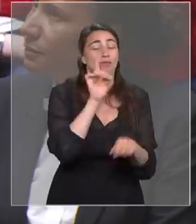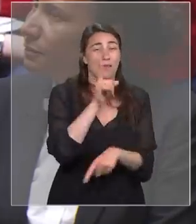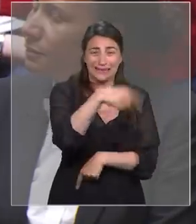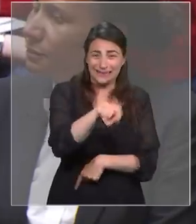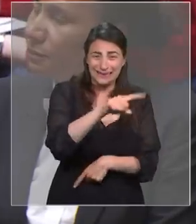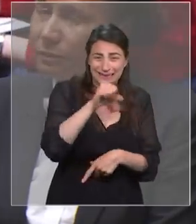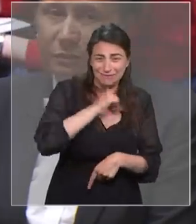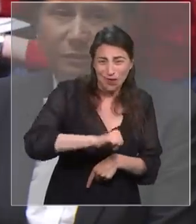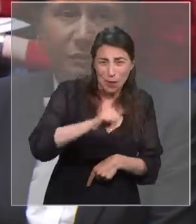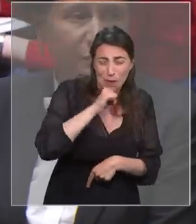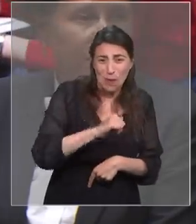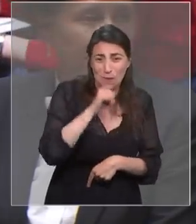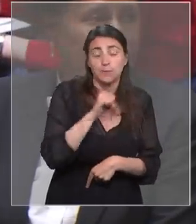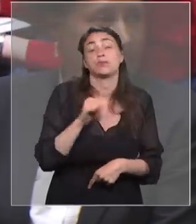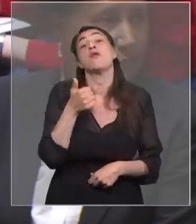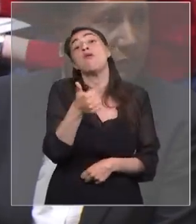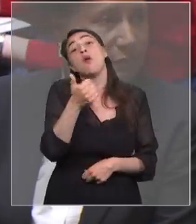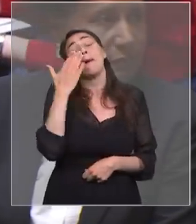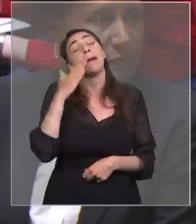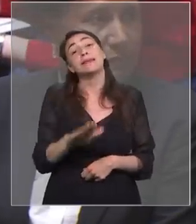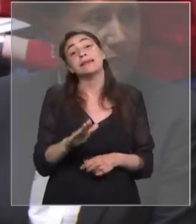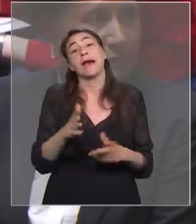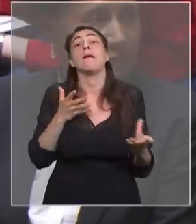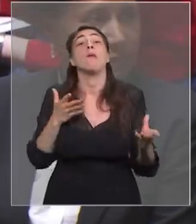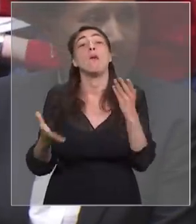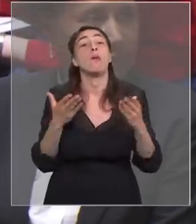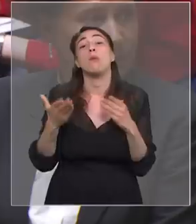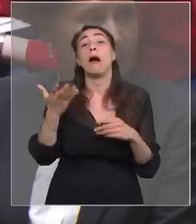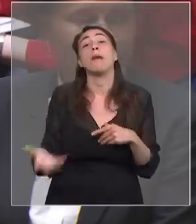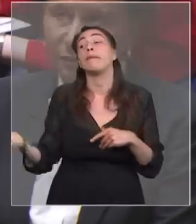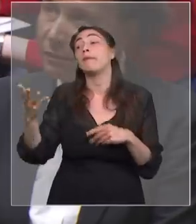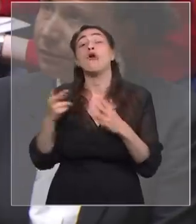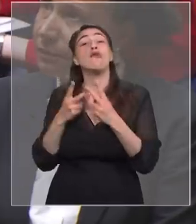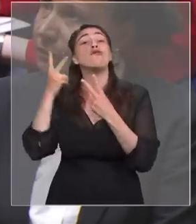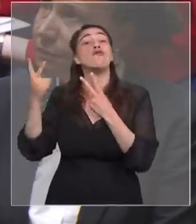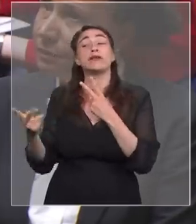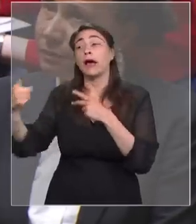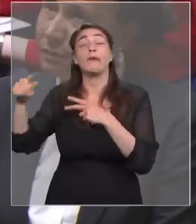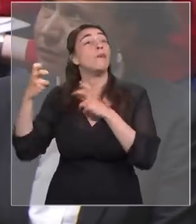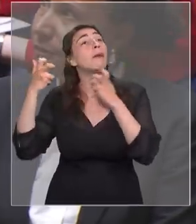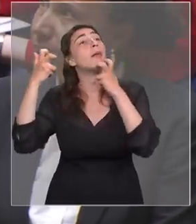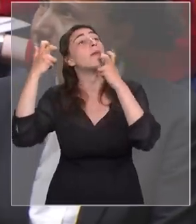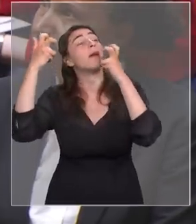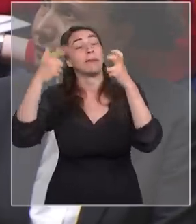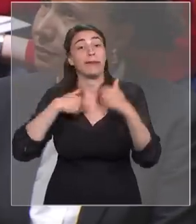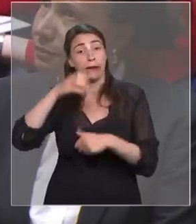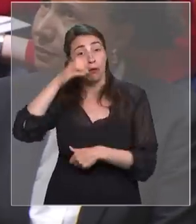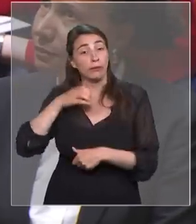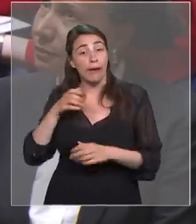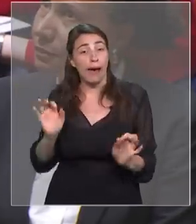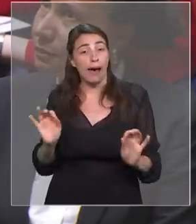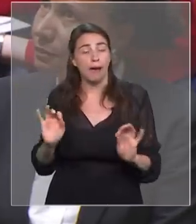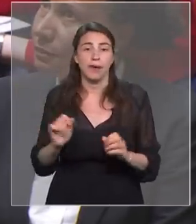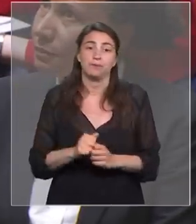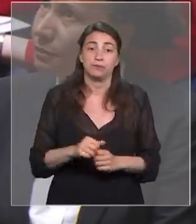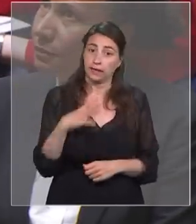vous connaissez bien votre territoire, contrairement à vos voisins qui hurlent mais ne m'écoutent pas, les deux ateliers qui sont en